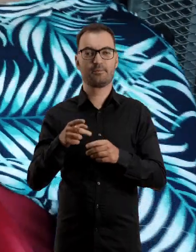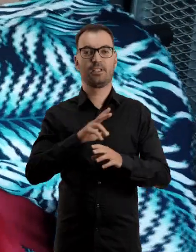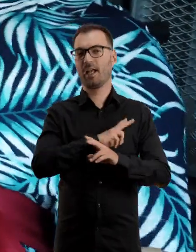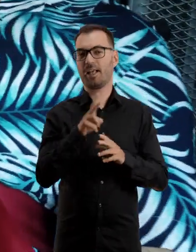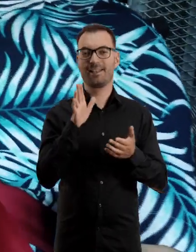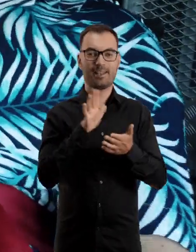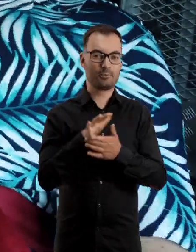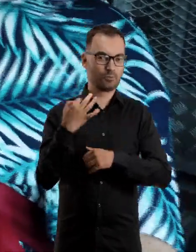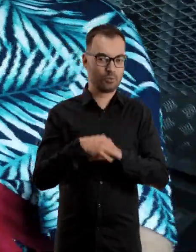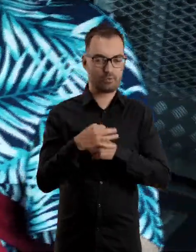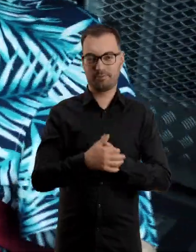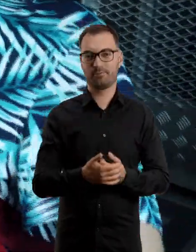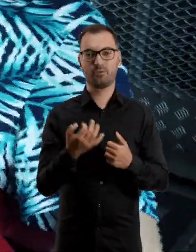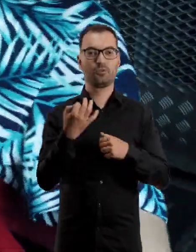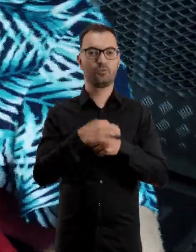i kierunków